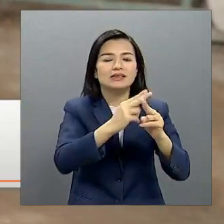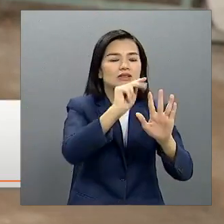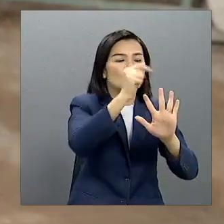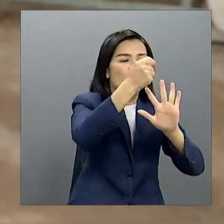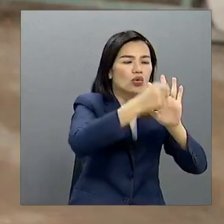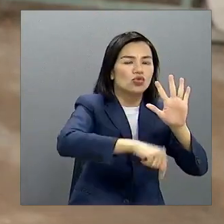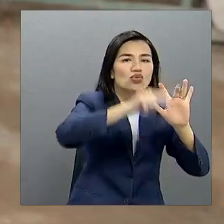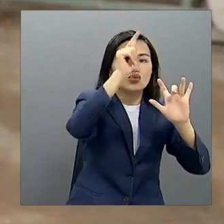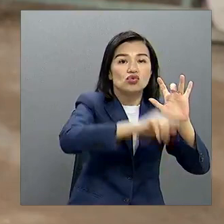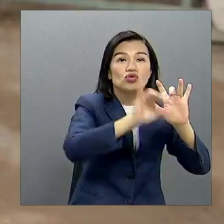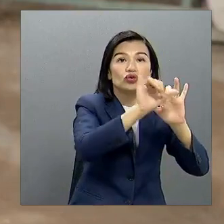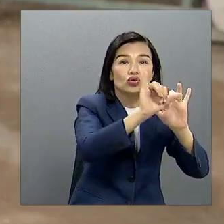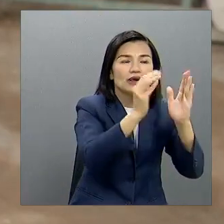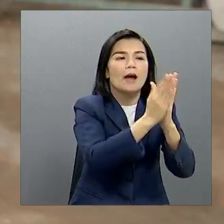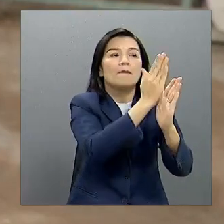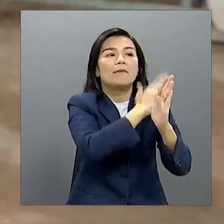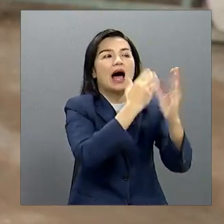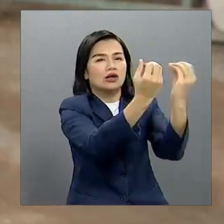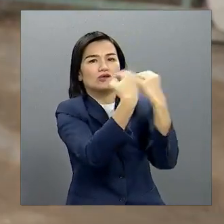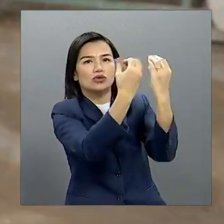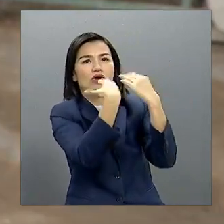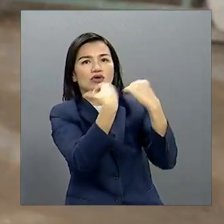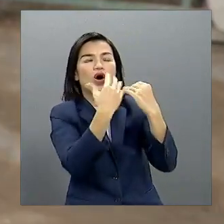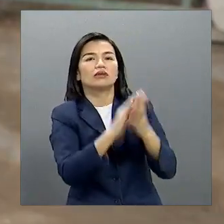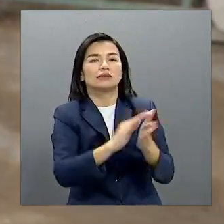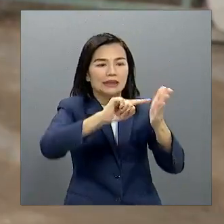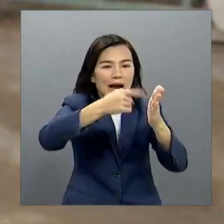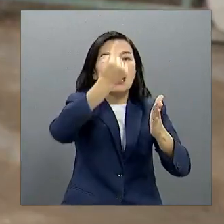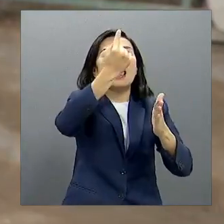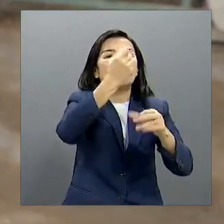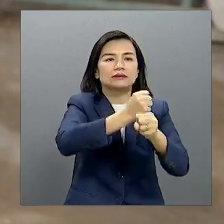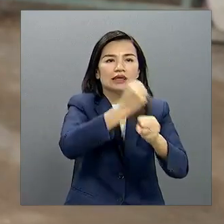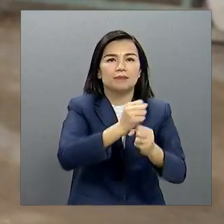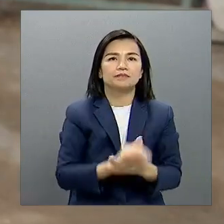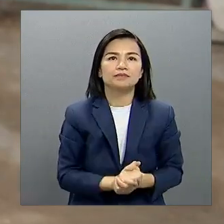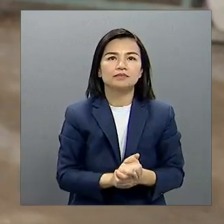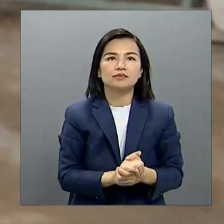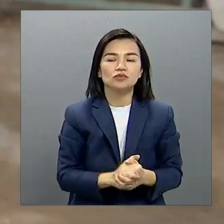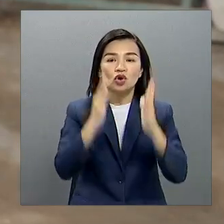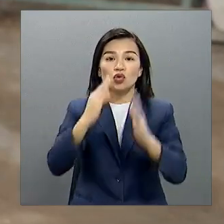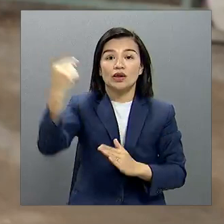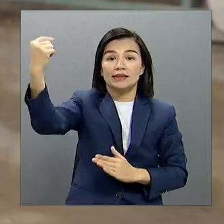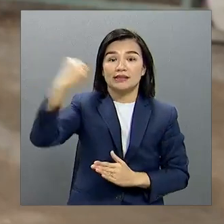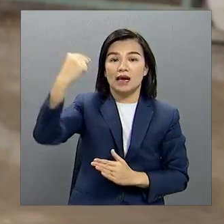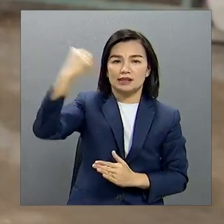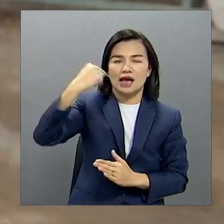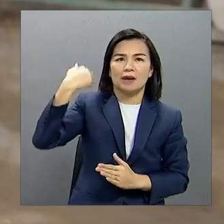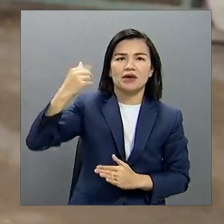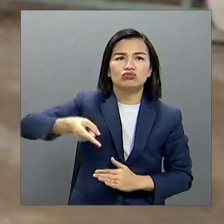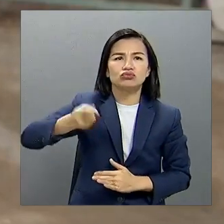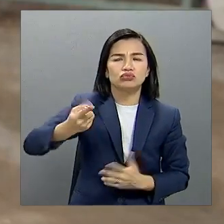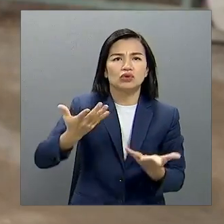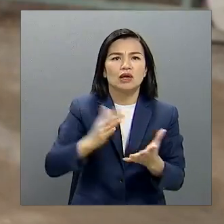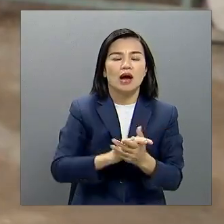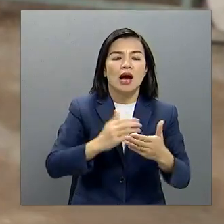นะครับผมโดยมาโดยตลอดจนทำสำเร็จมาในชิ้นแรกเลยครับตอนนี้มีออเดอร์คนสั่งเข้ามาได้เรื่อยๆครับผมมีทั้งในประเทศแล้วก็ต่าง